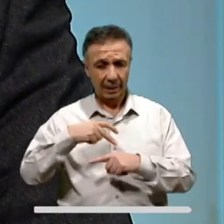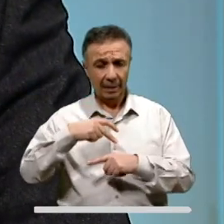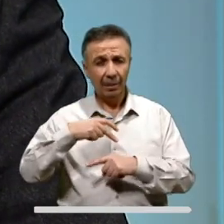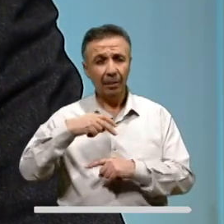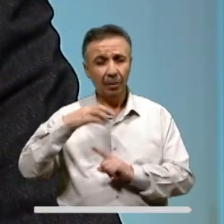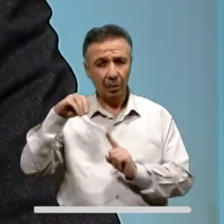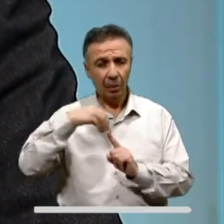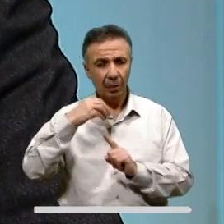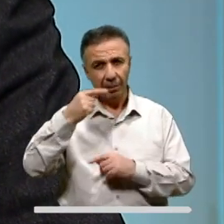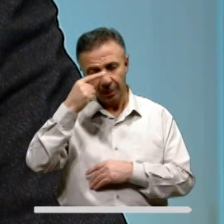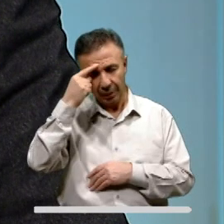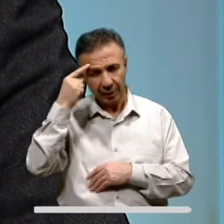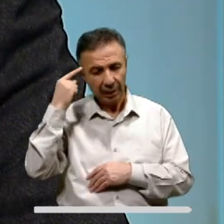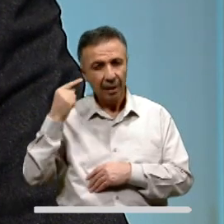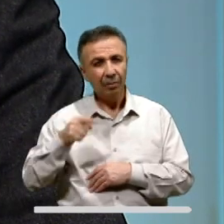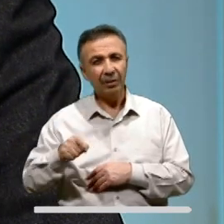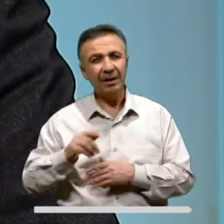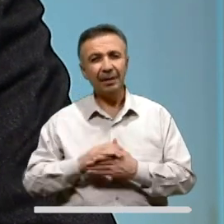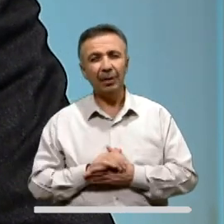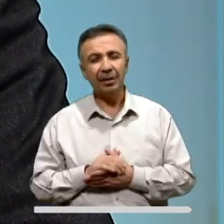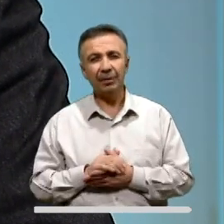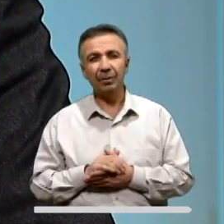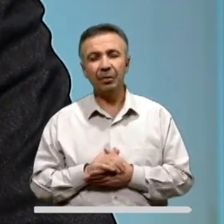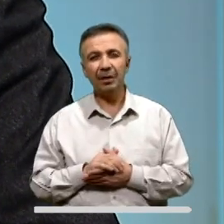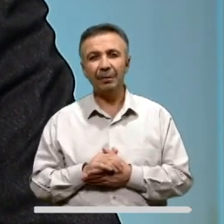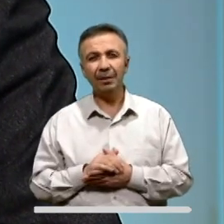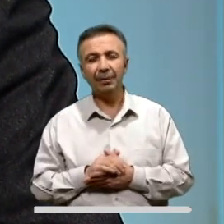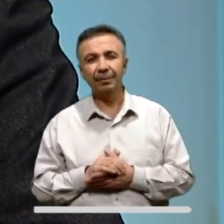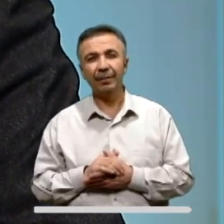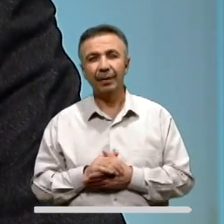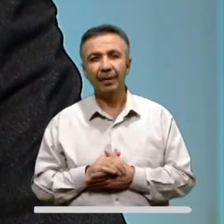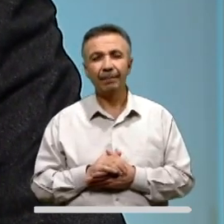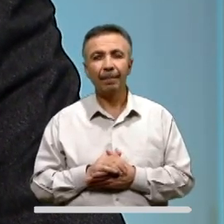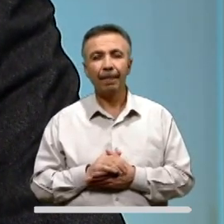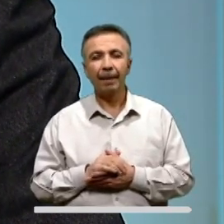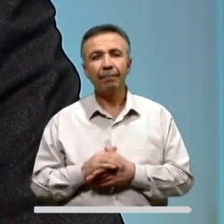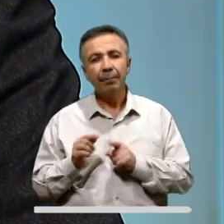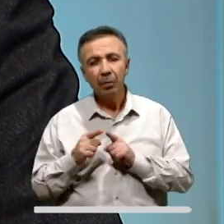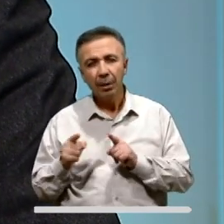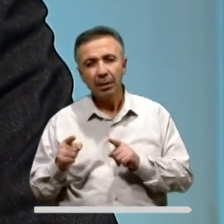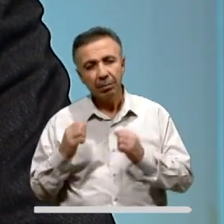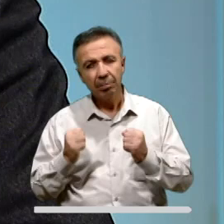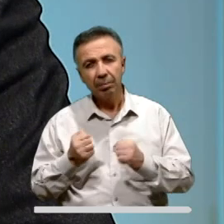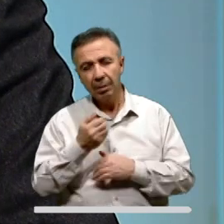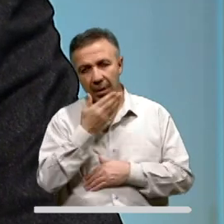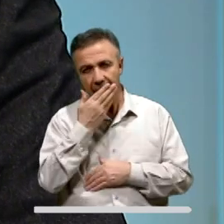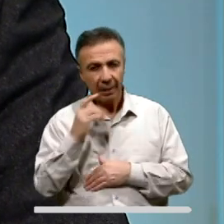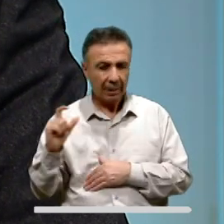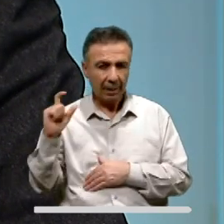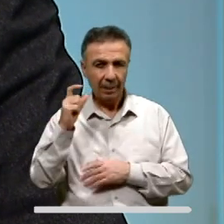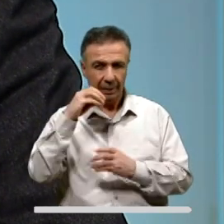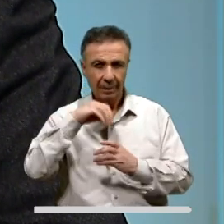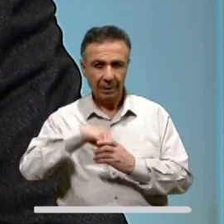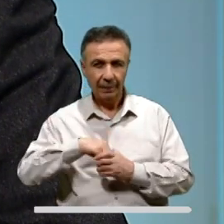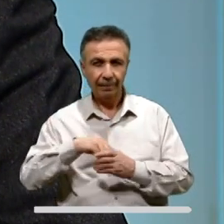inşallah Beytullah'ta Allah'ın evinde misafir olarak bir müddet kalacaklar. Evet. Ramazan-ı ayı